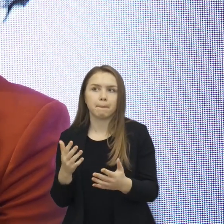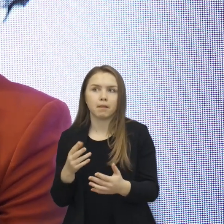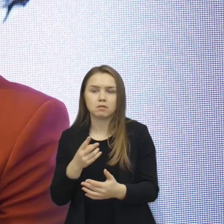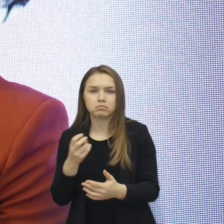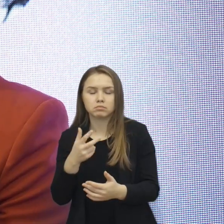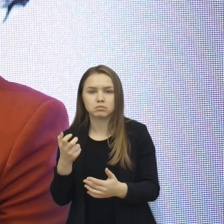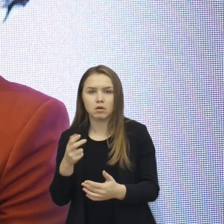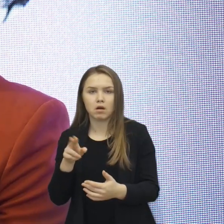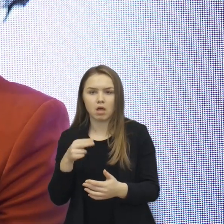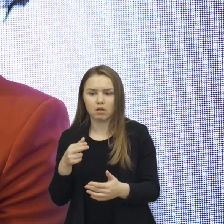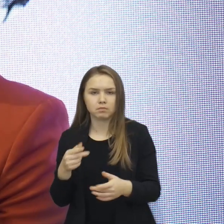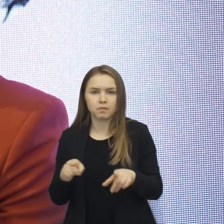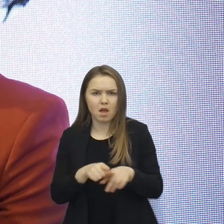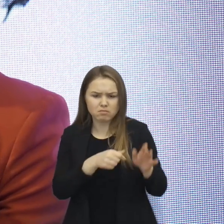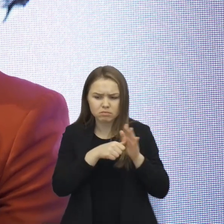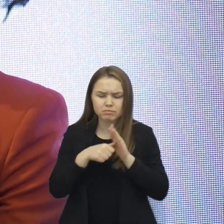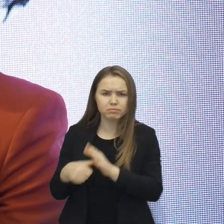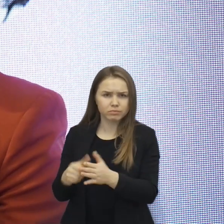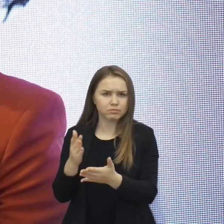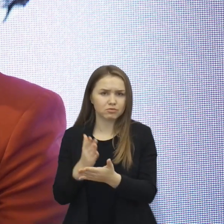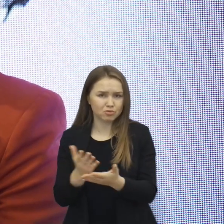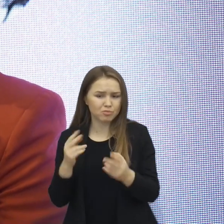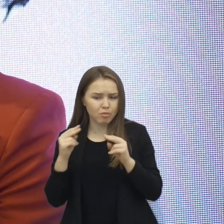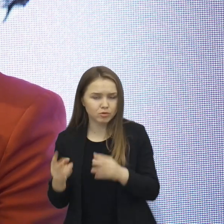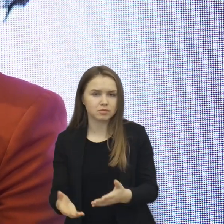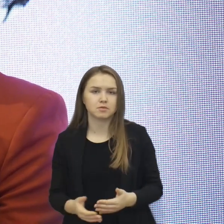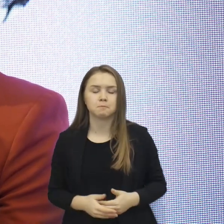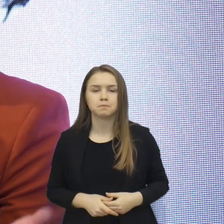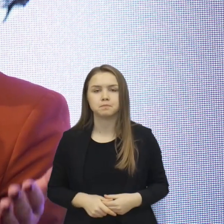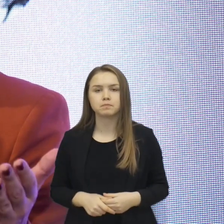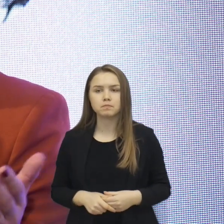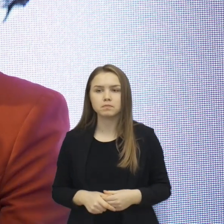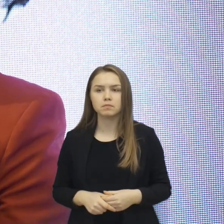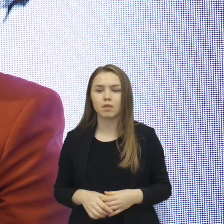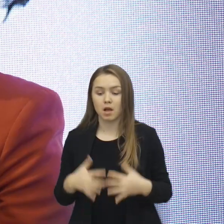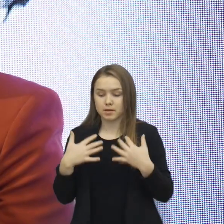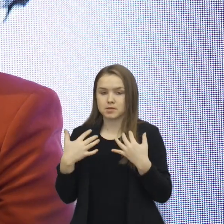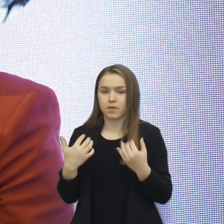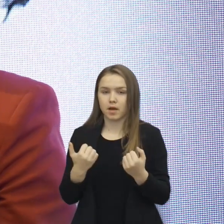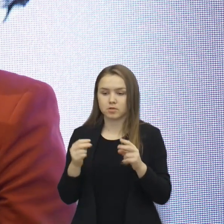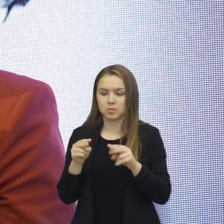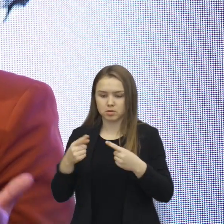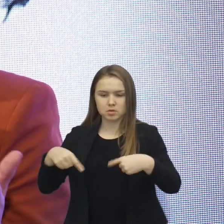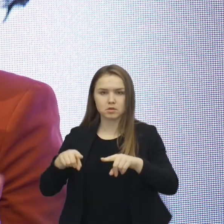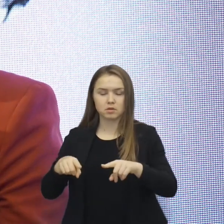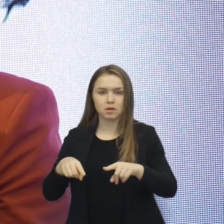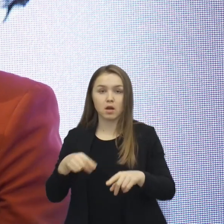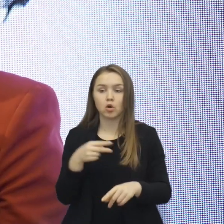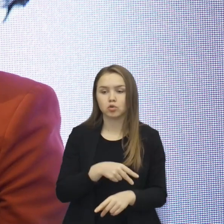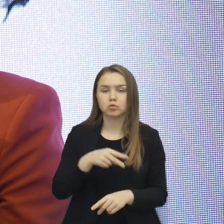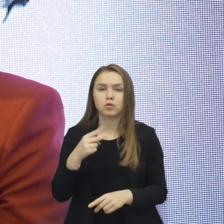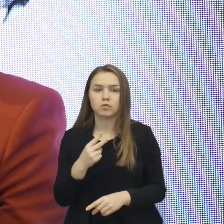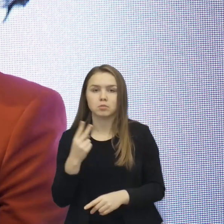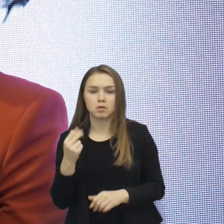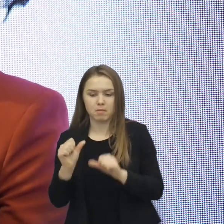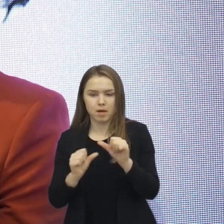labai žeminantis, mano nuomonė, požiūris. Na, kalbant apie sveikatos priežiūrą, 22 metais buvo